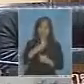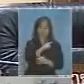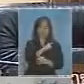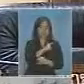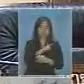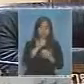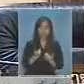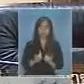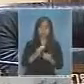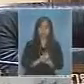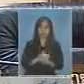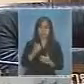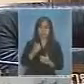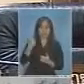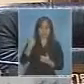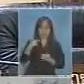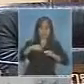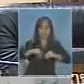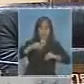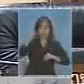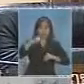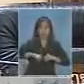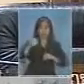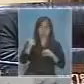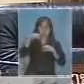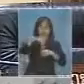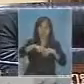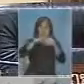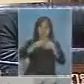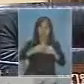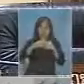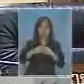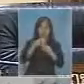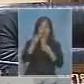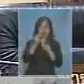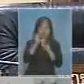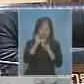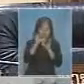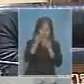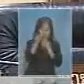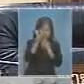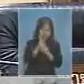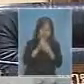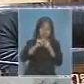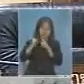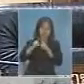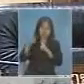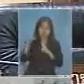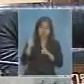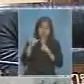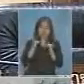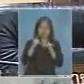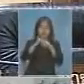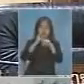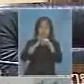าเนี่ยครับมันก็มีบ้างระดับโรงสีระดับฟาร์มชื้นเจ้าหน้าที่ร่วงประเข้าอกสบ